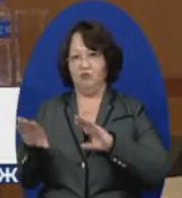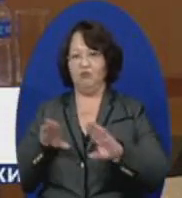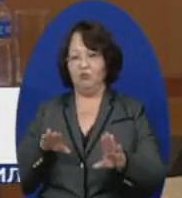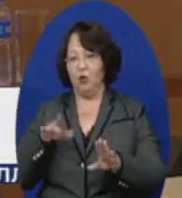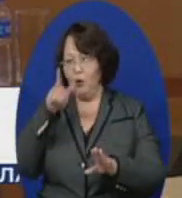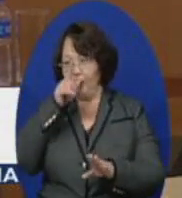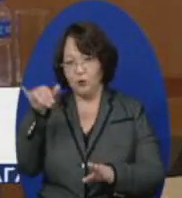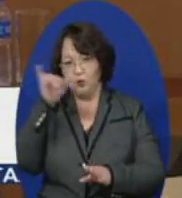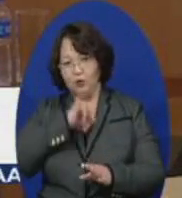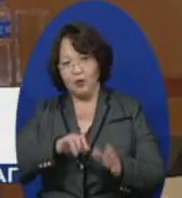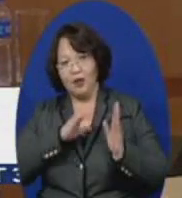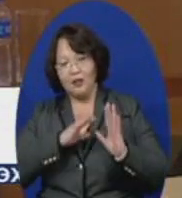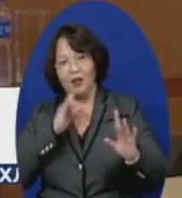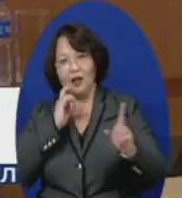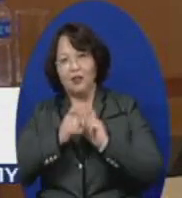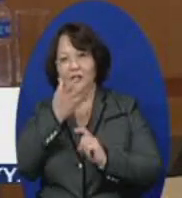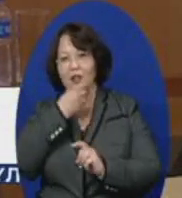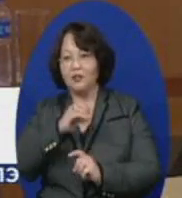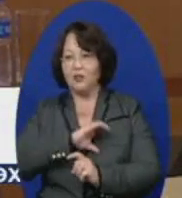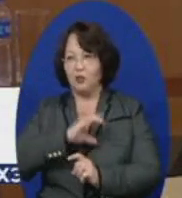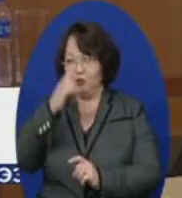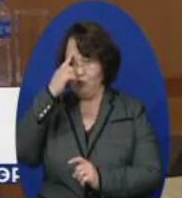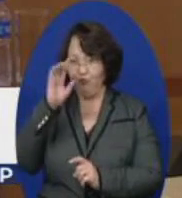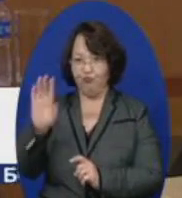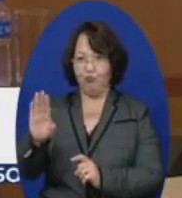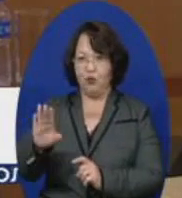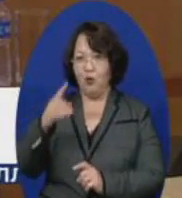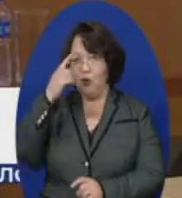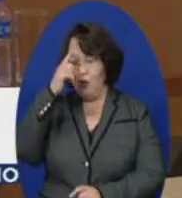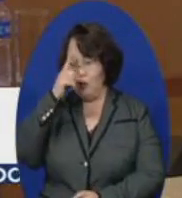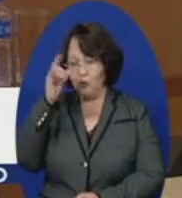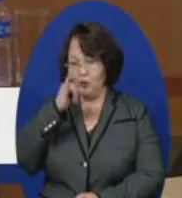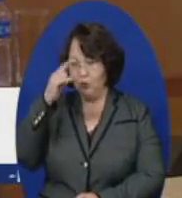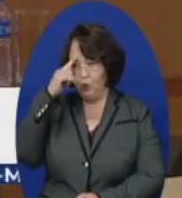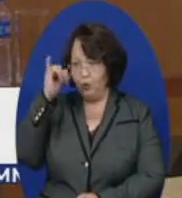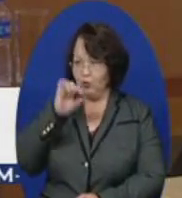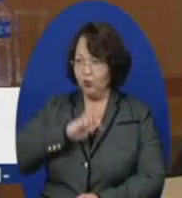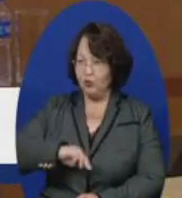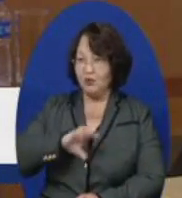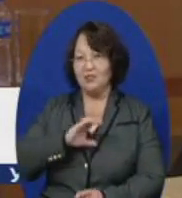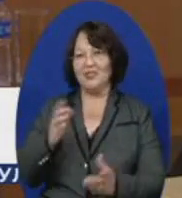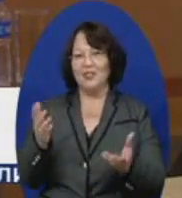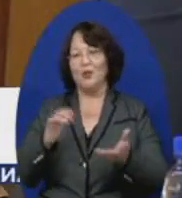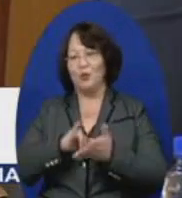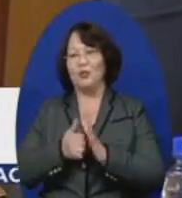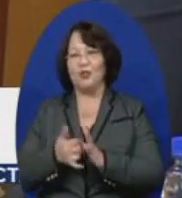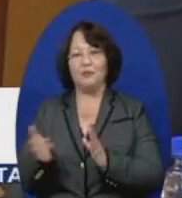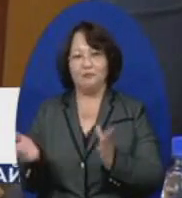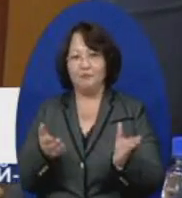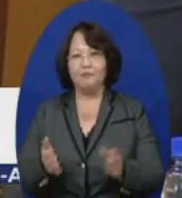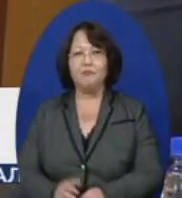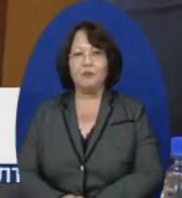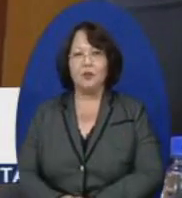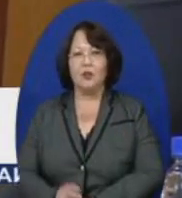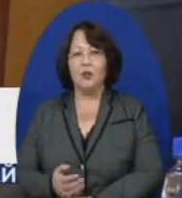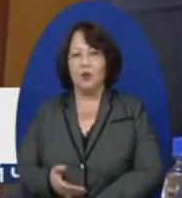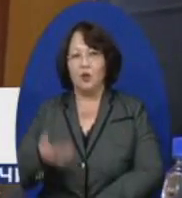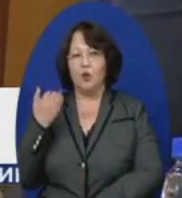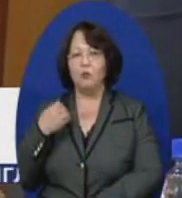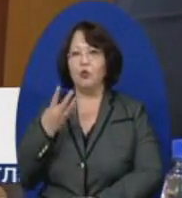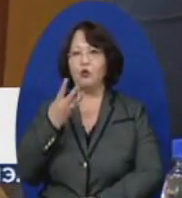иргэдийн орос хүмүүс танддаг сэтгэл Монгол улсын орос орн танддаг сэтгэлийн илэрхийлэл гэж би ойлголоо. Яг энэ